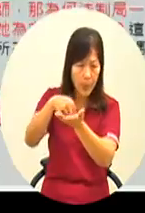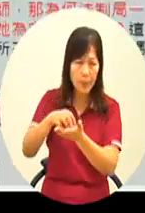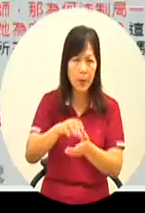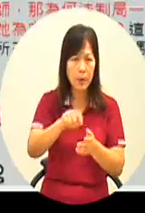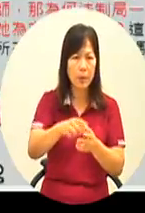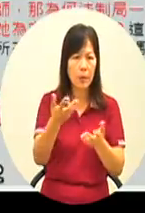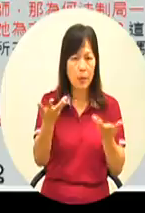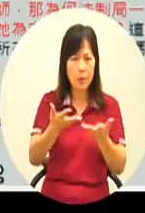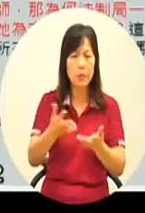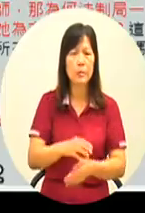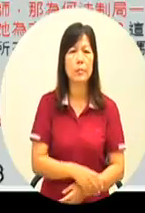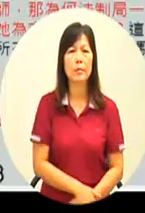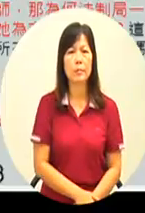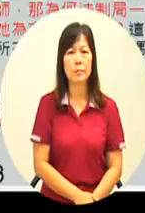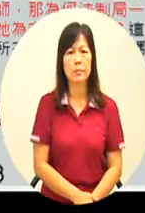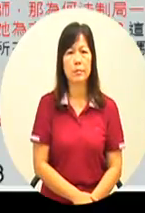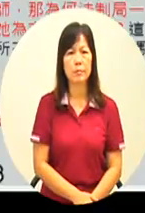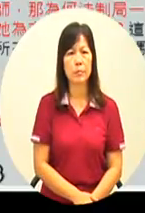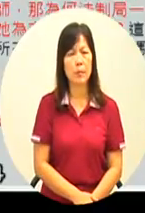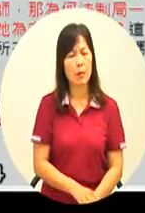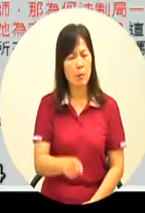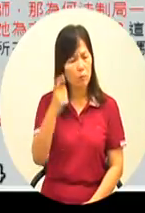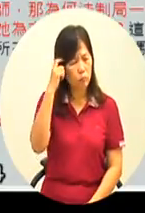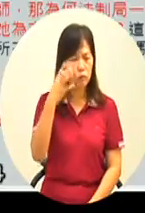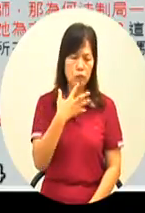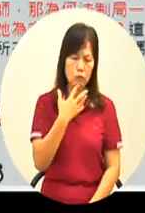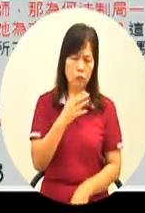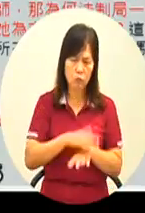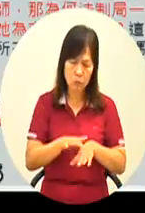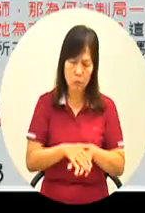件。那很奇怪啊，